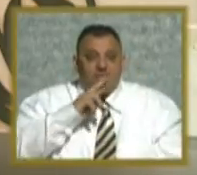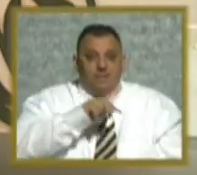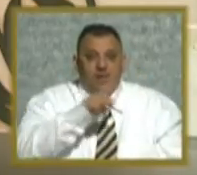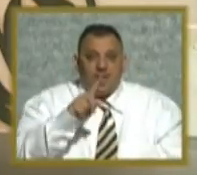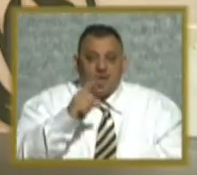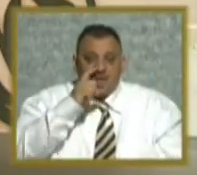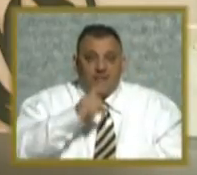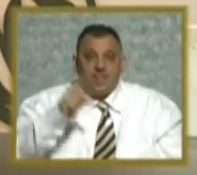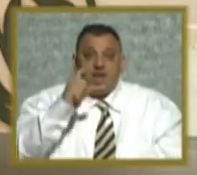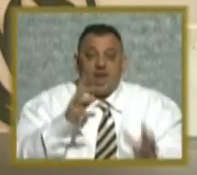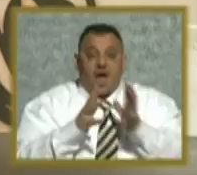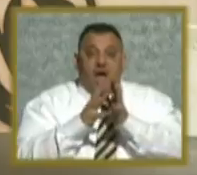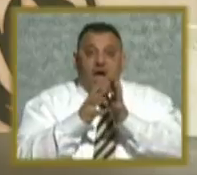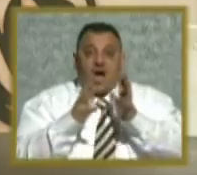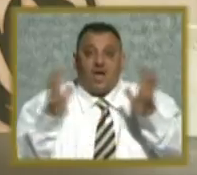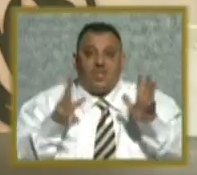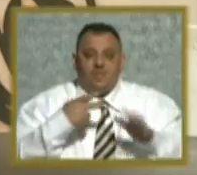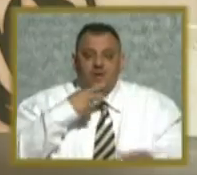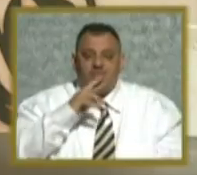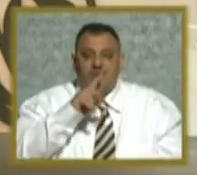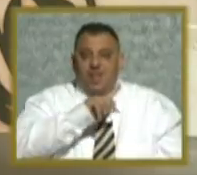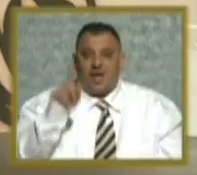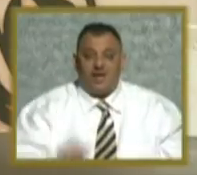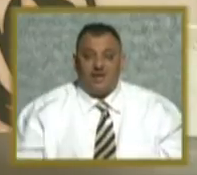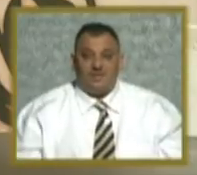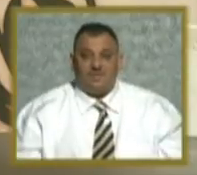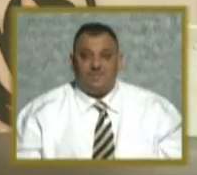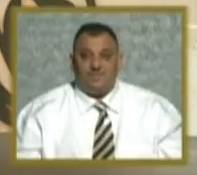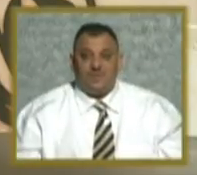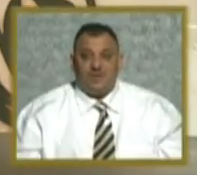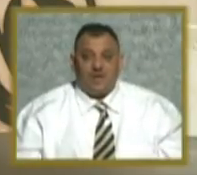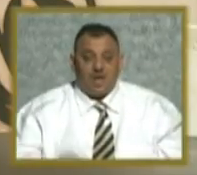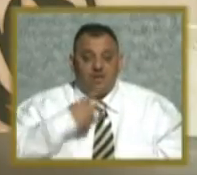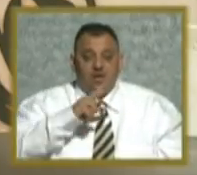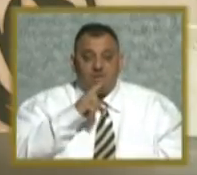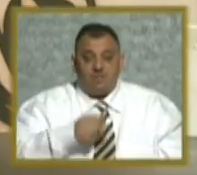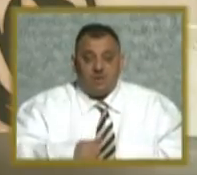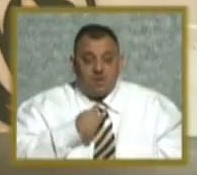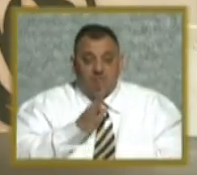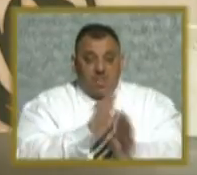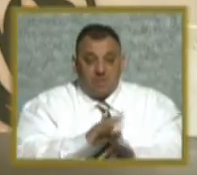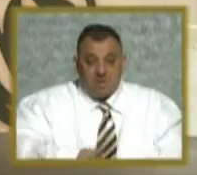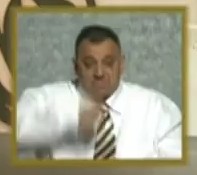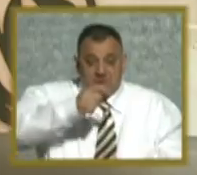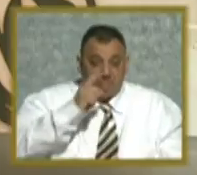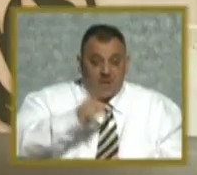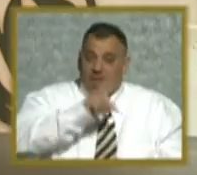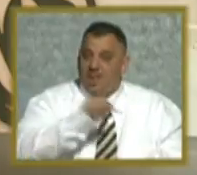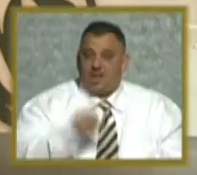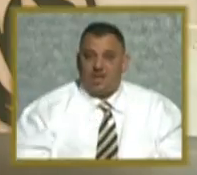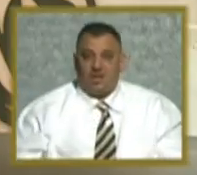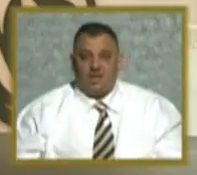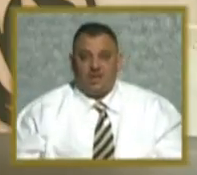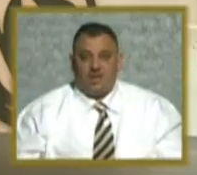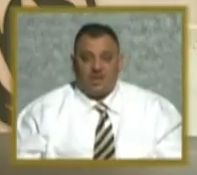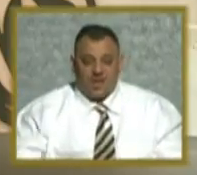الحمد دين عظيم لا يحتاج إلى الكذب في نصرته، يعني لا نحتاج أن نكذب حتى ننصر الدين مثلا. ومن اعتقد